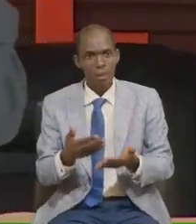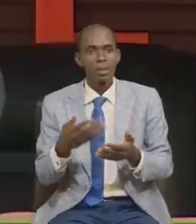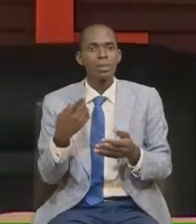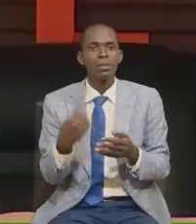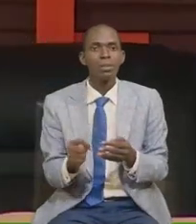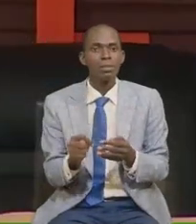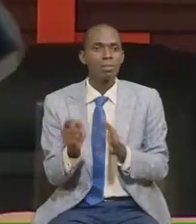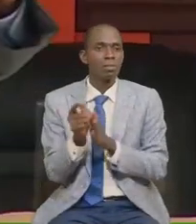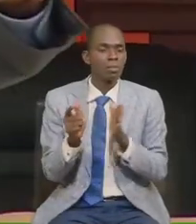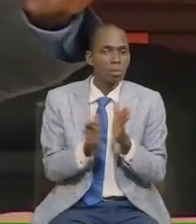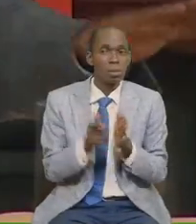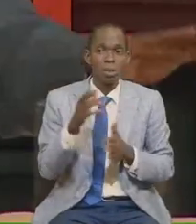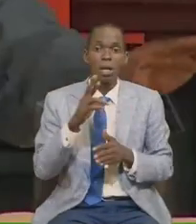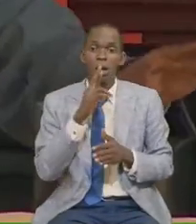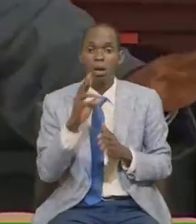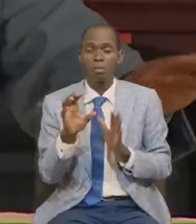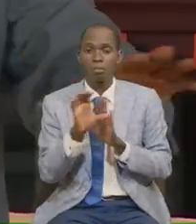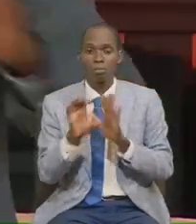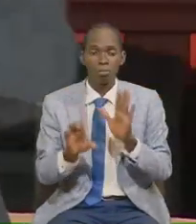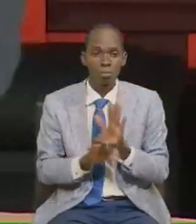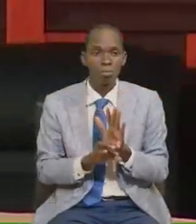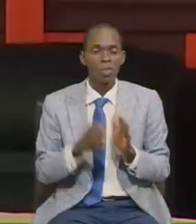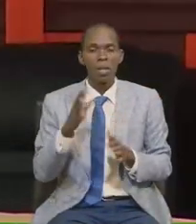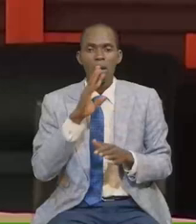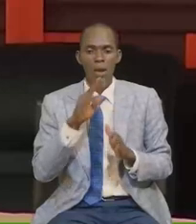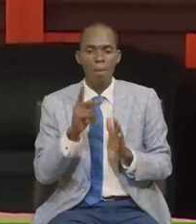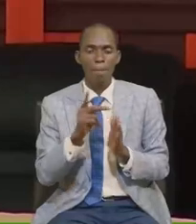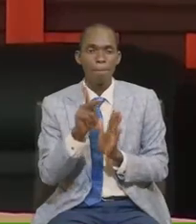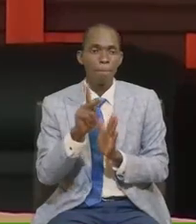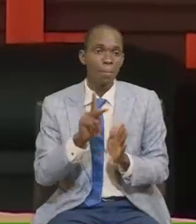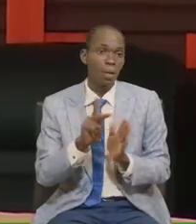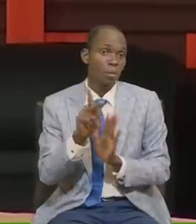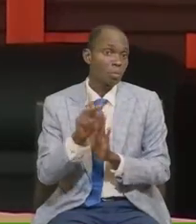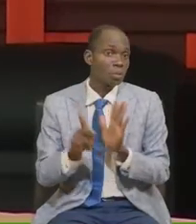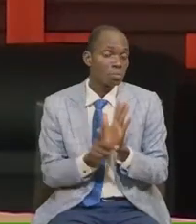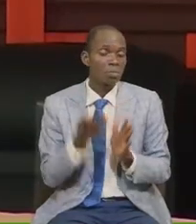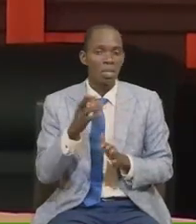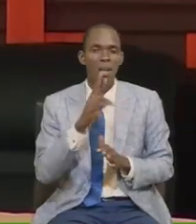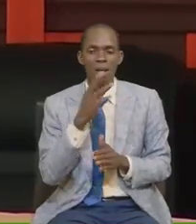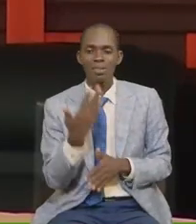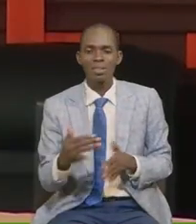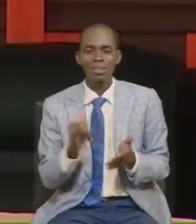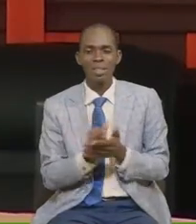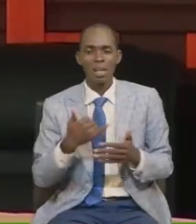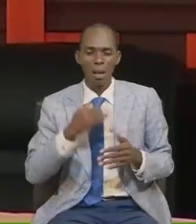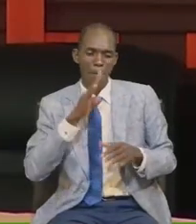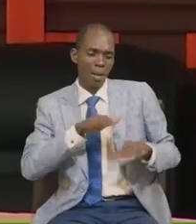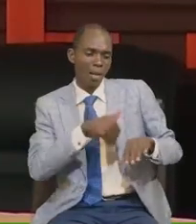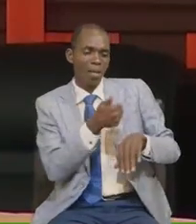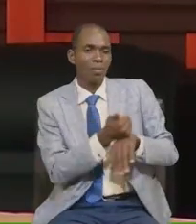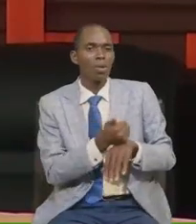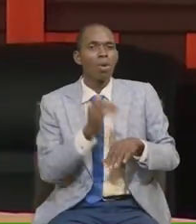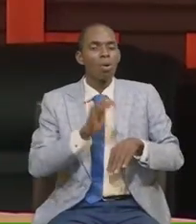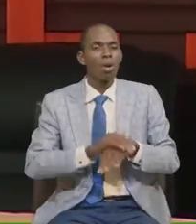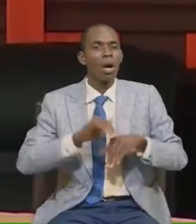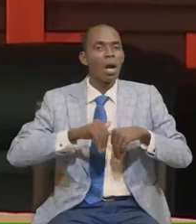constitutions, il y a des principes, il y a des choses qui ont été établies par rapport à comment faire le